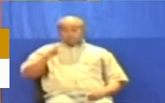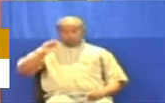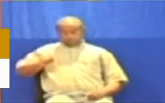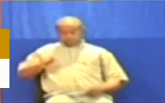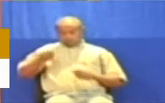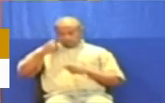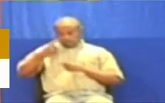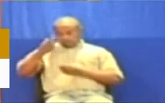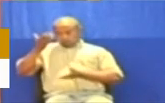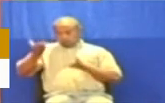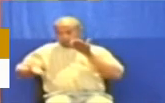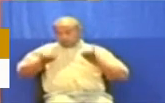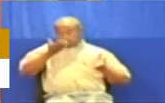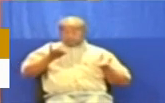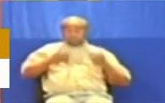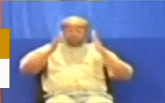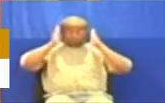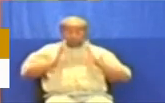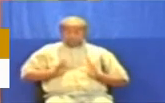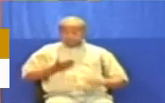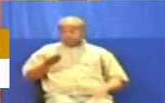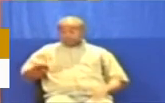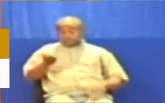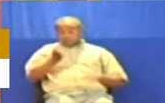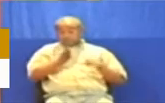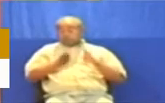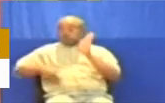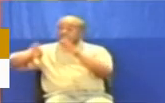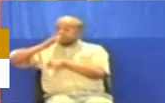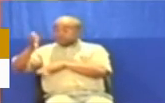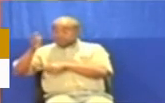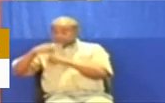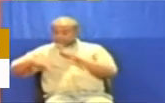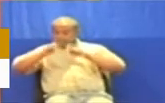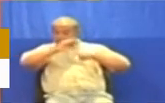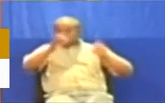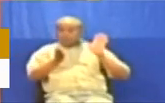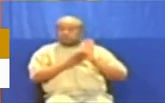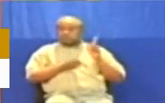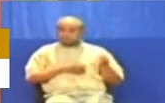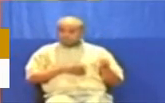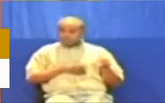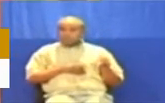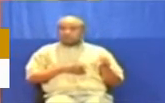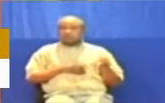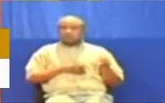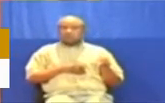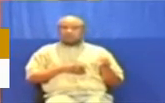wapi? Mheshimiwa mwenyekiti, kwenye ibara ya 9 ya mswada